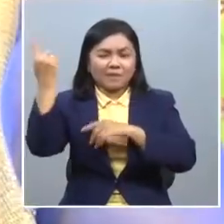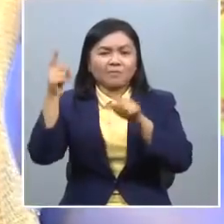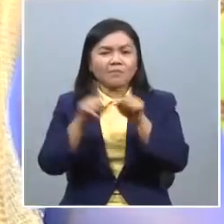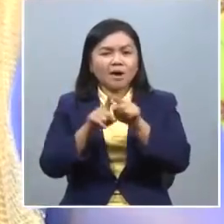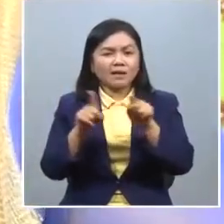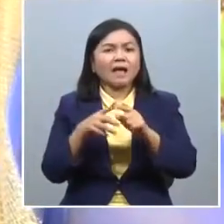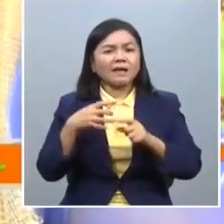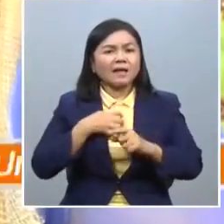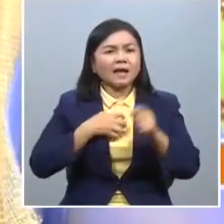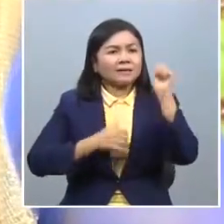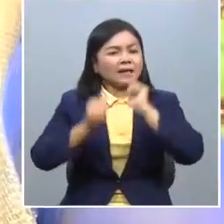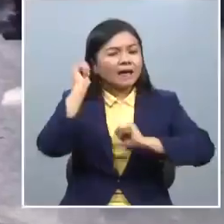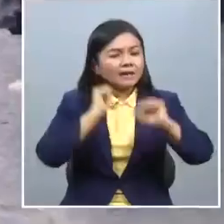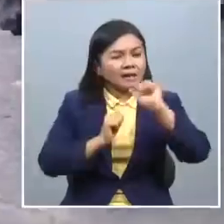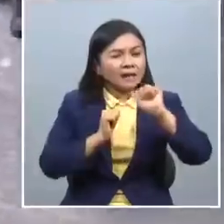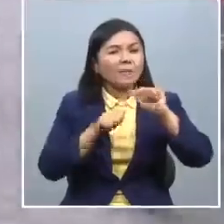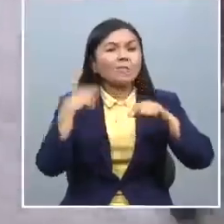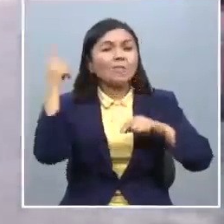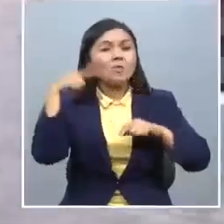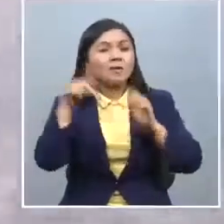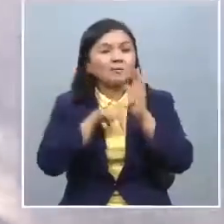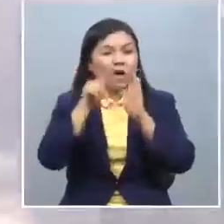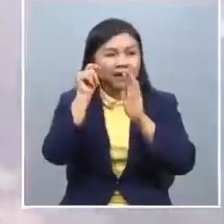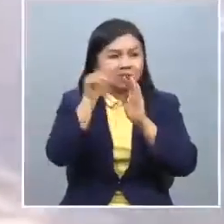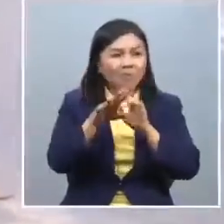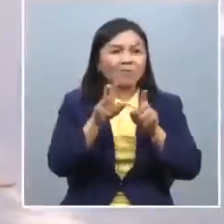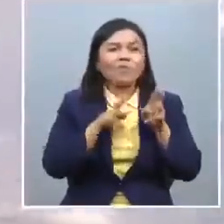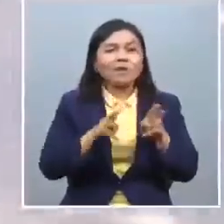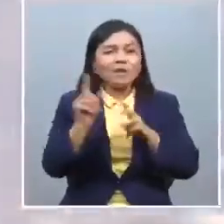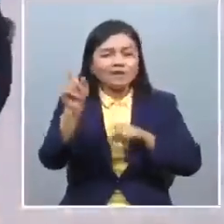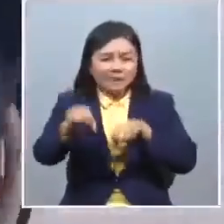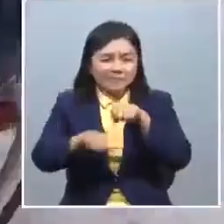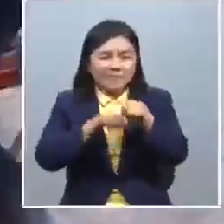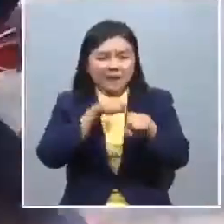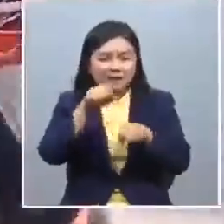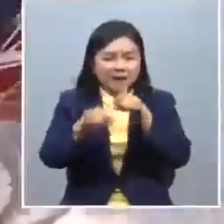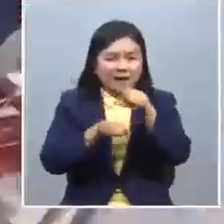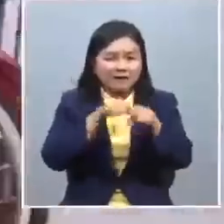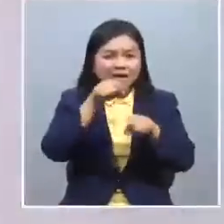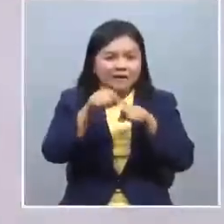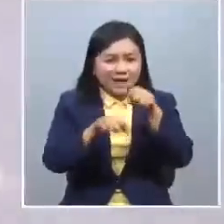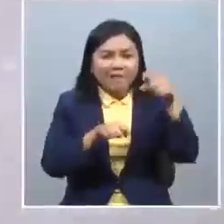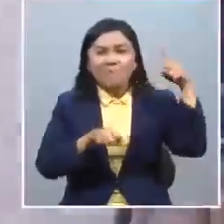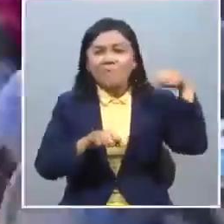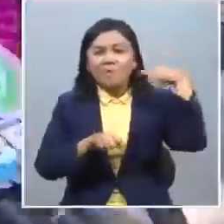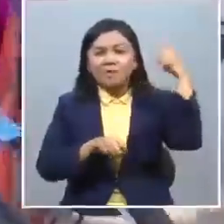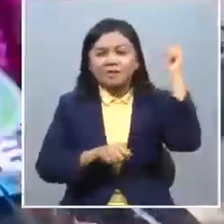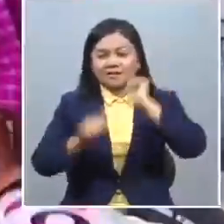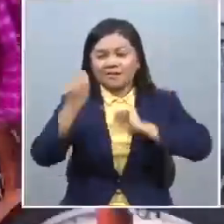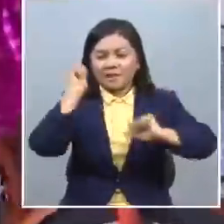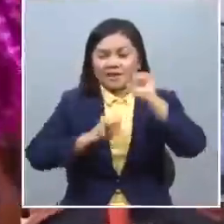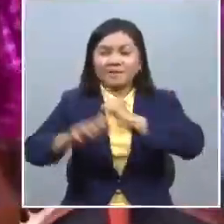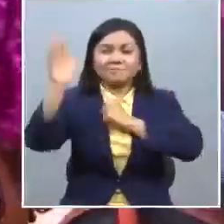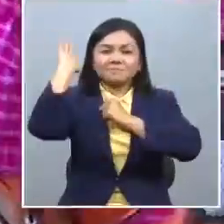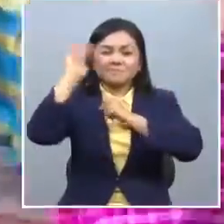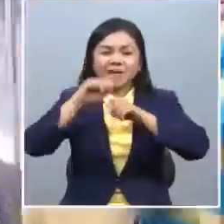ากโชว์ความงามของสาวปทุมก็เลยถีบรถสามล้อพ่วงเอาสาวงามมาโชว์สื่อด้วยแล้วจ้า